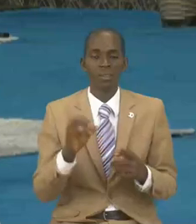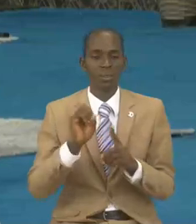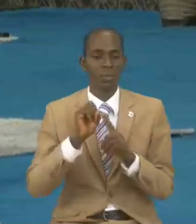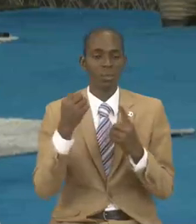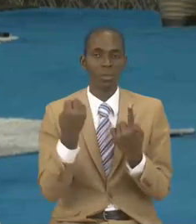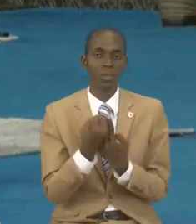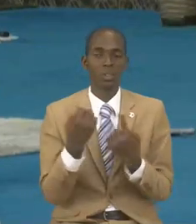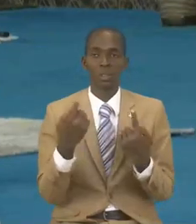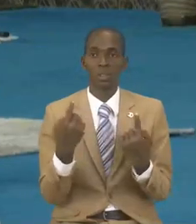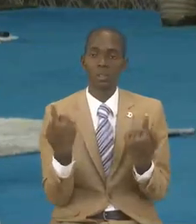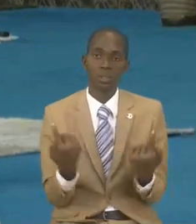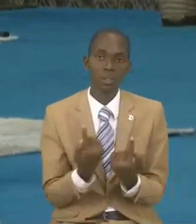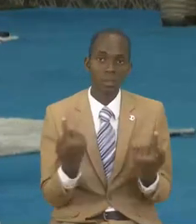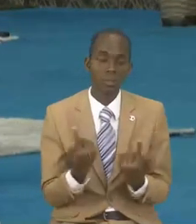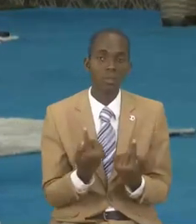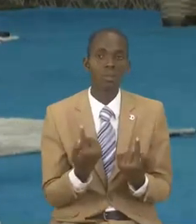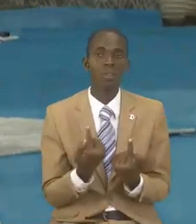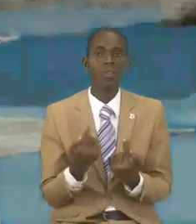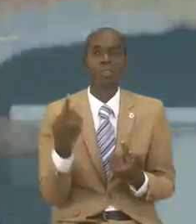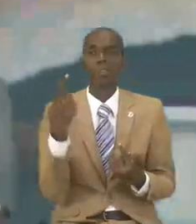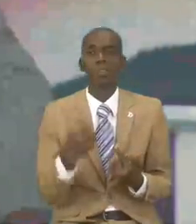le péché de la société,